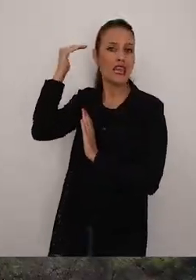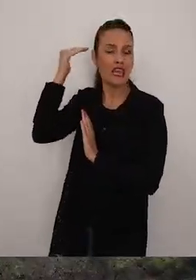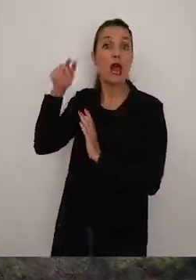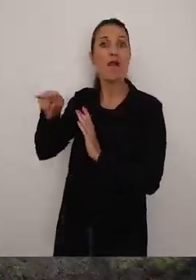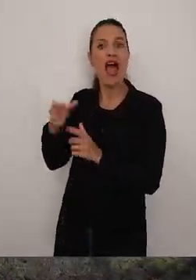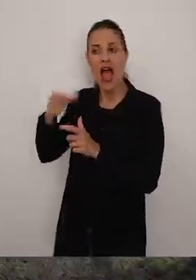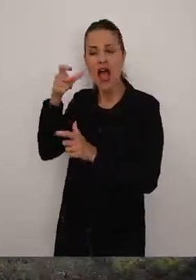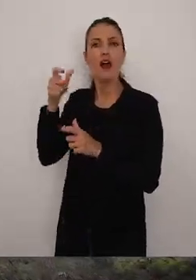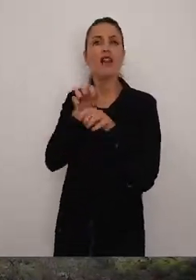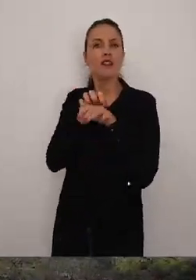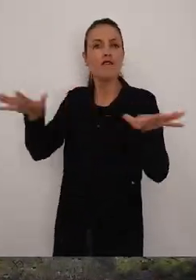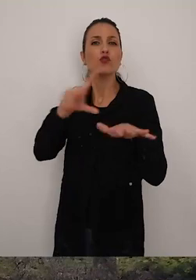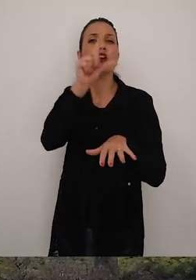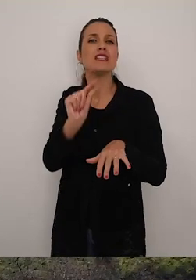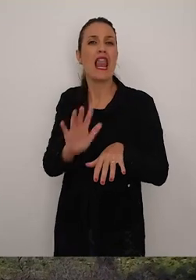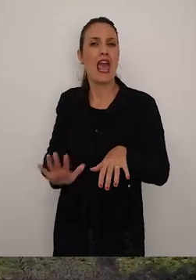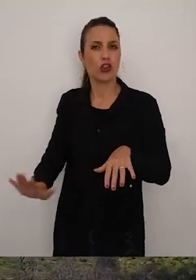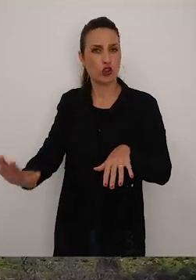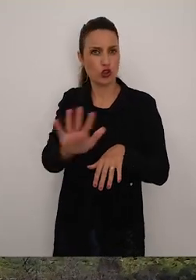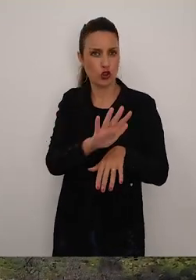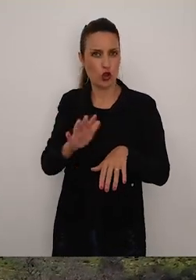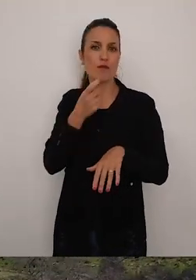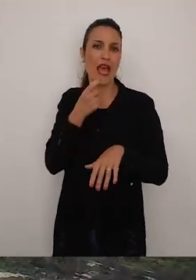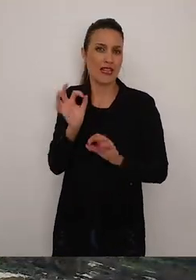tutto il territorio salentino.